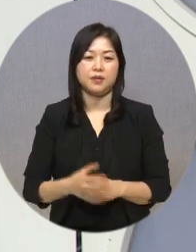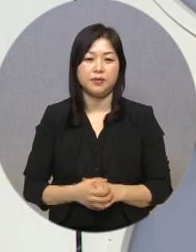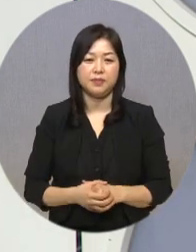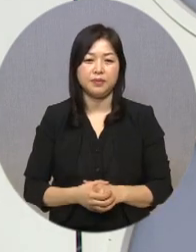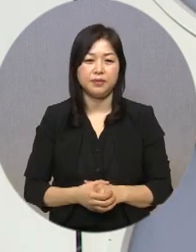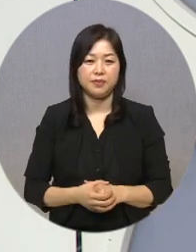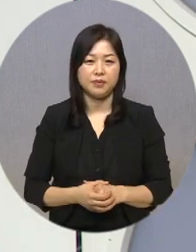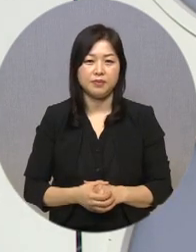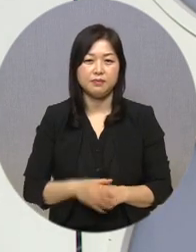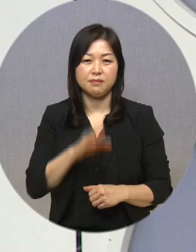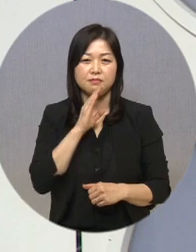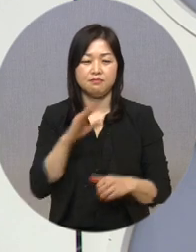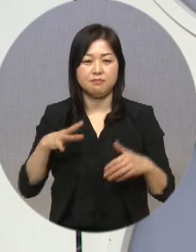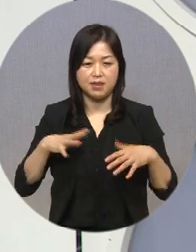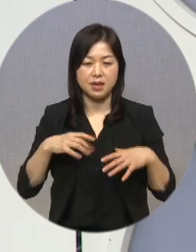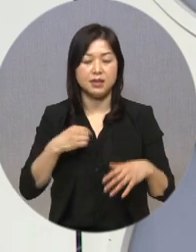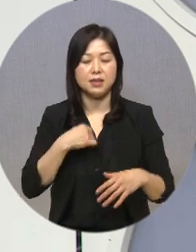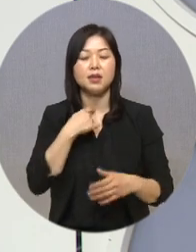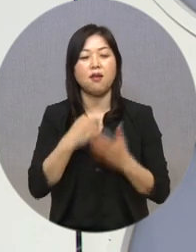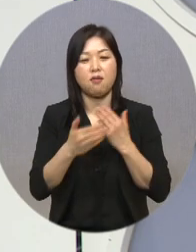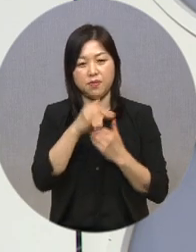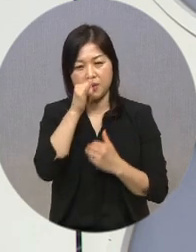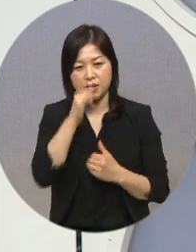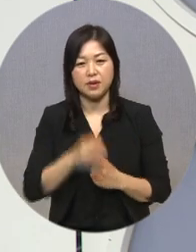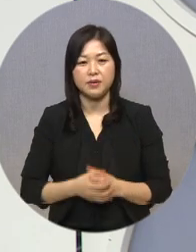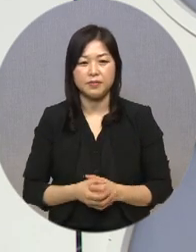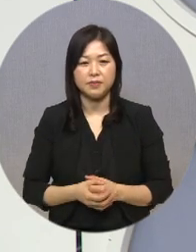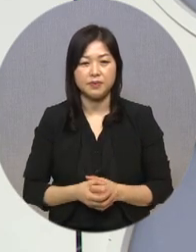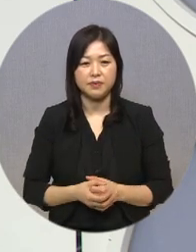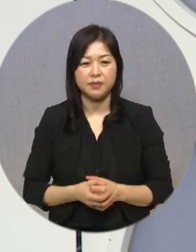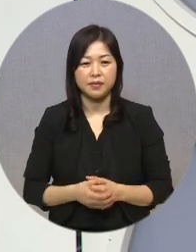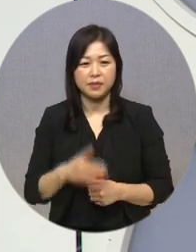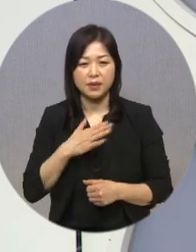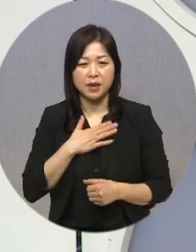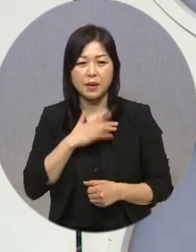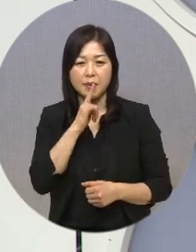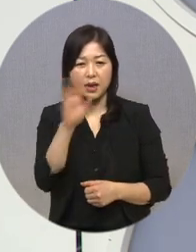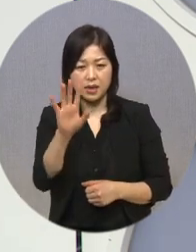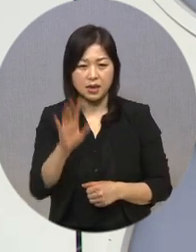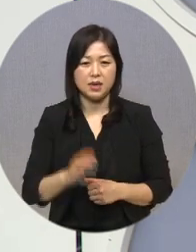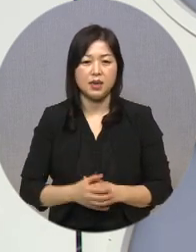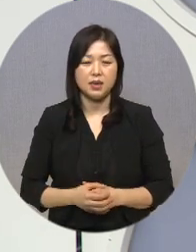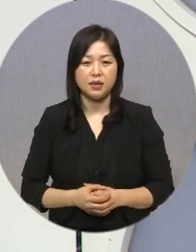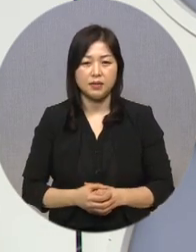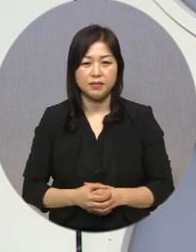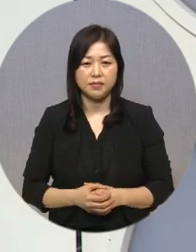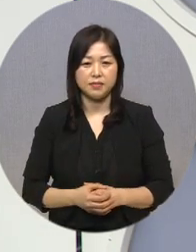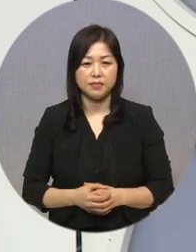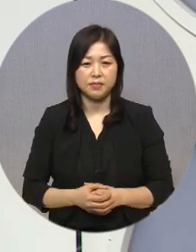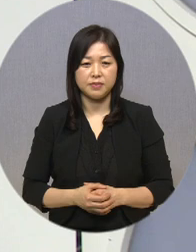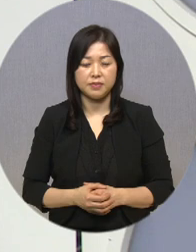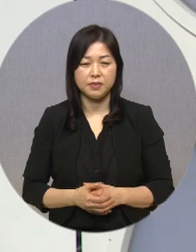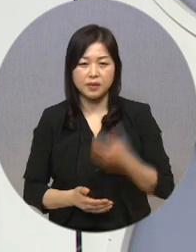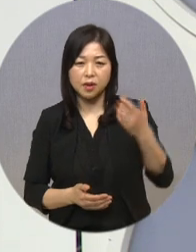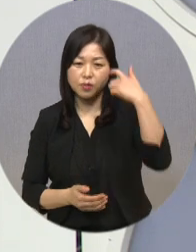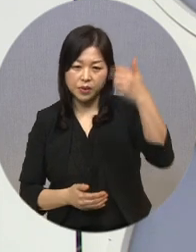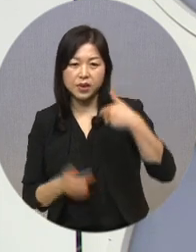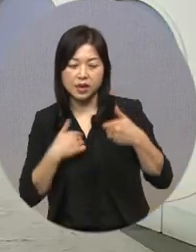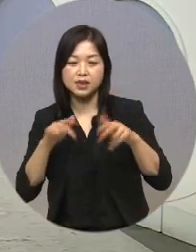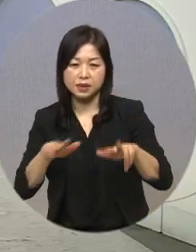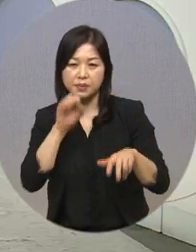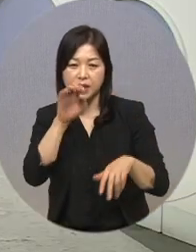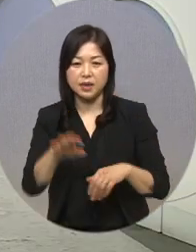이제 그렇게. 자랑스럽습니다. 예. 그런 일이 있었어요. 네. 내 말 안 했습니다. 이렇게 얘기를 하니까 말씀했지, 지금.